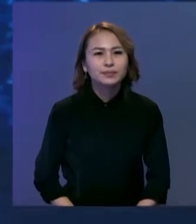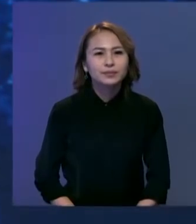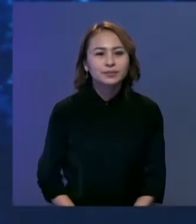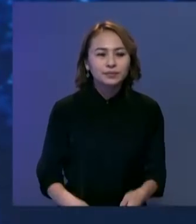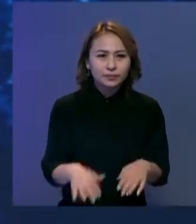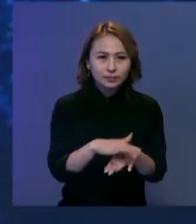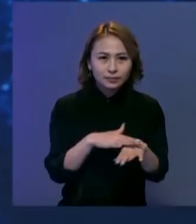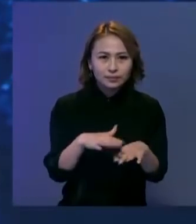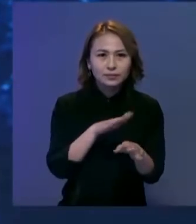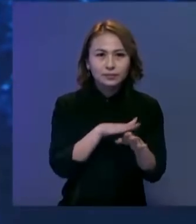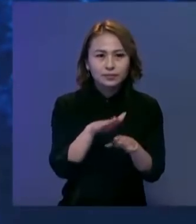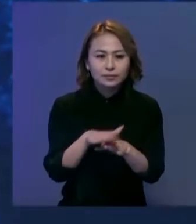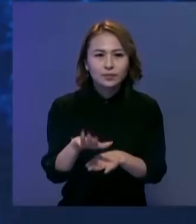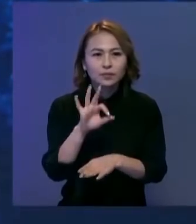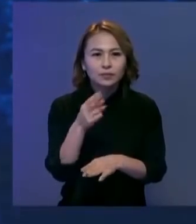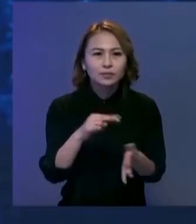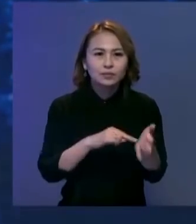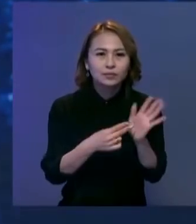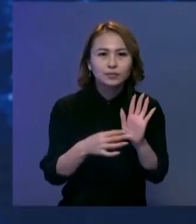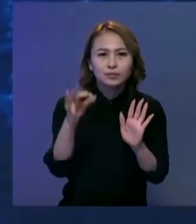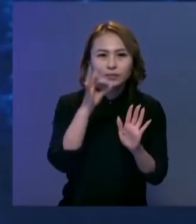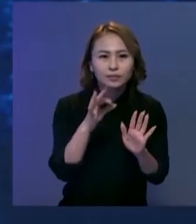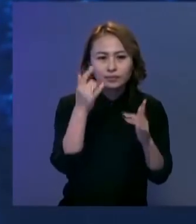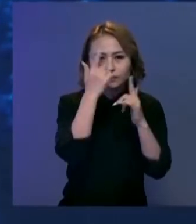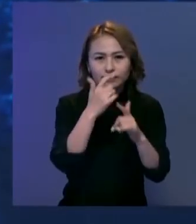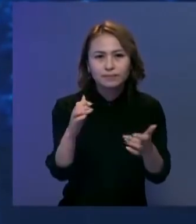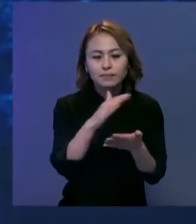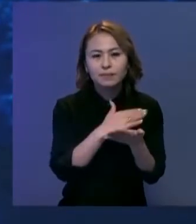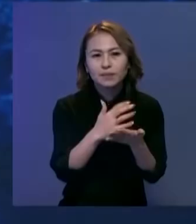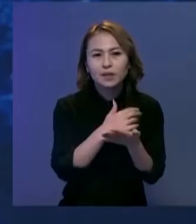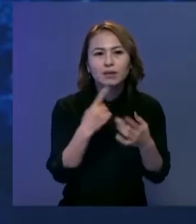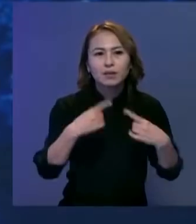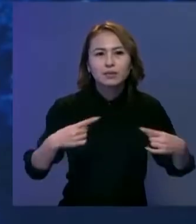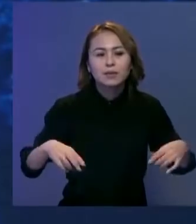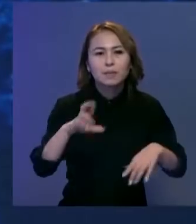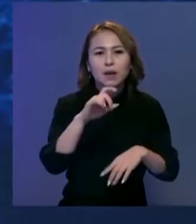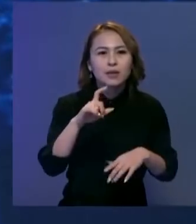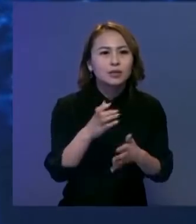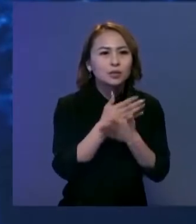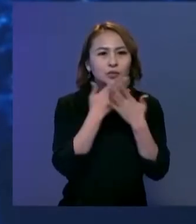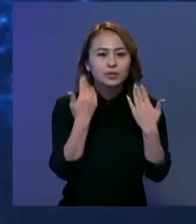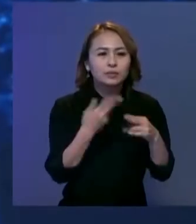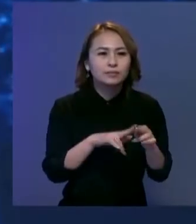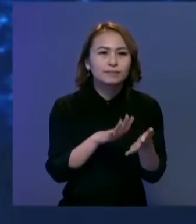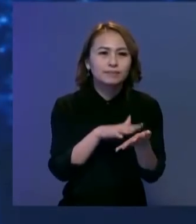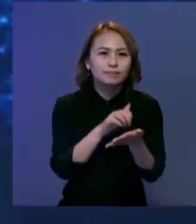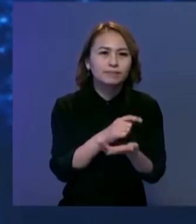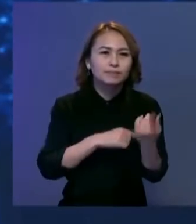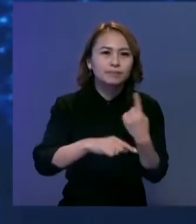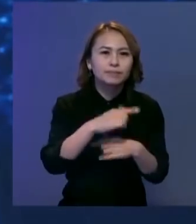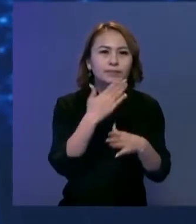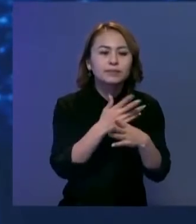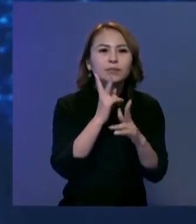Елде жүзеге асып жатқан әлюметтік жобалар туралы ақпарат жинақталған бұрынғай база жоқ. Осының кесірінен кәсіпкерлер